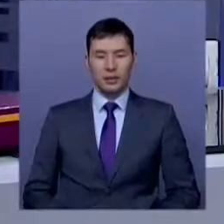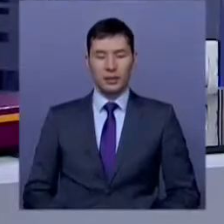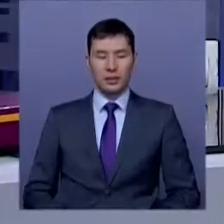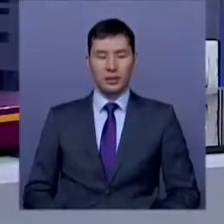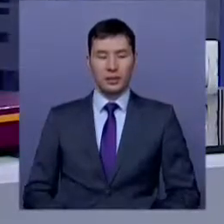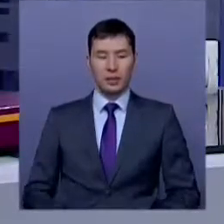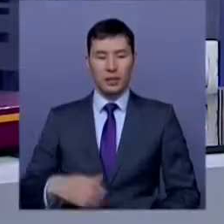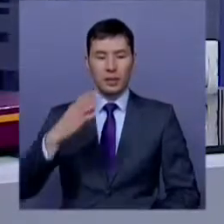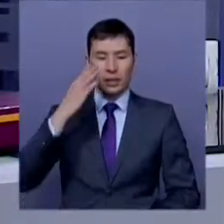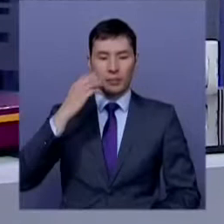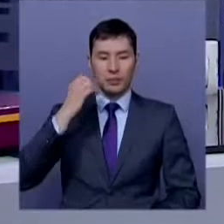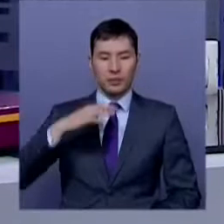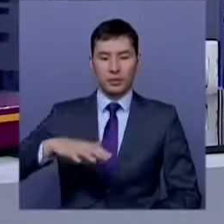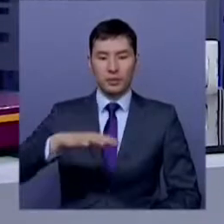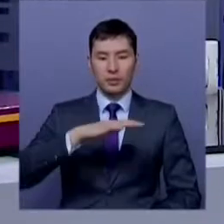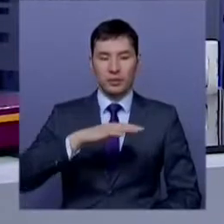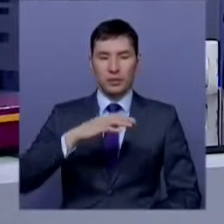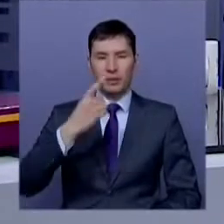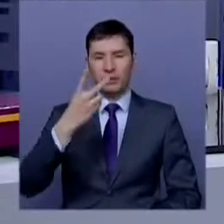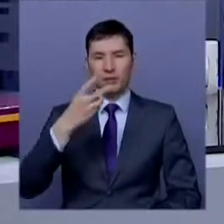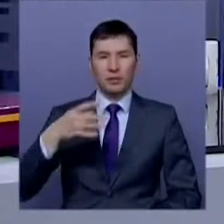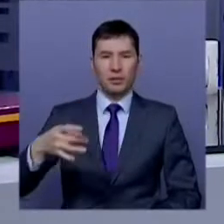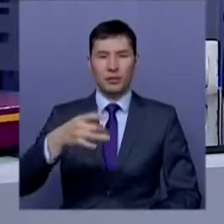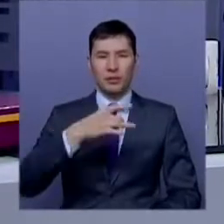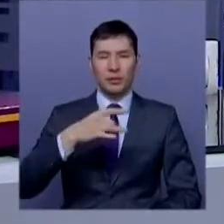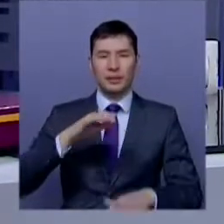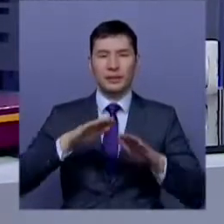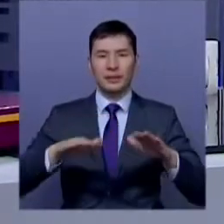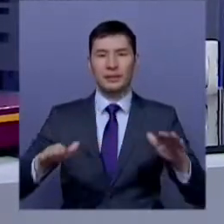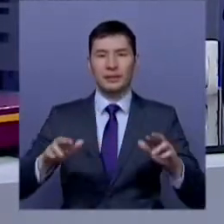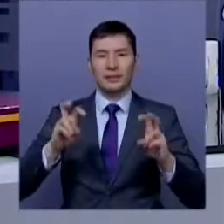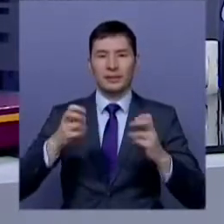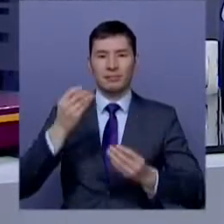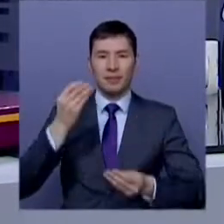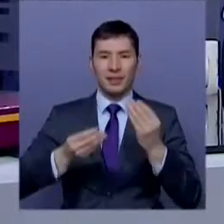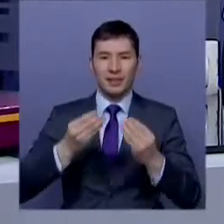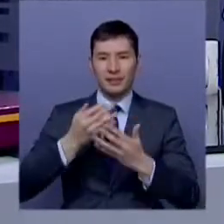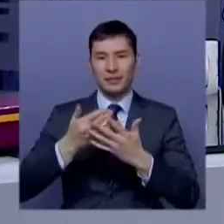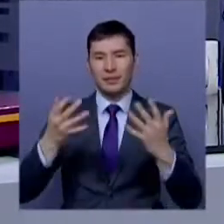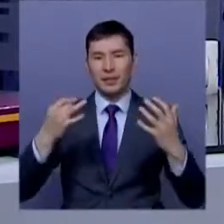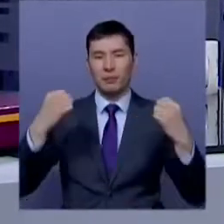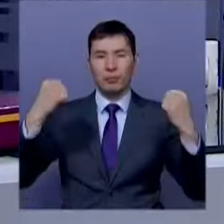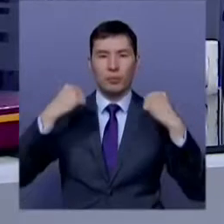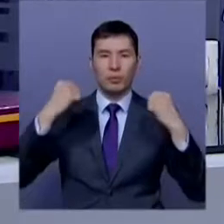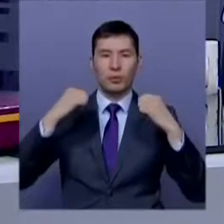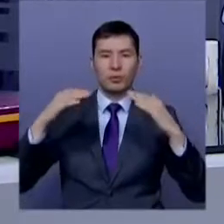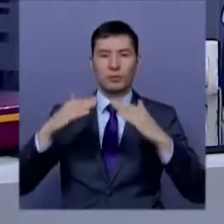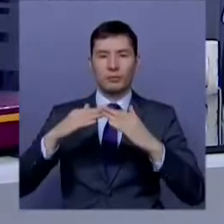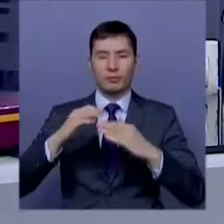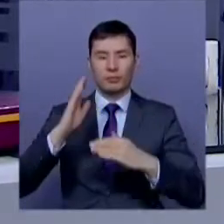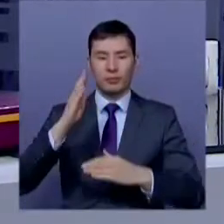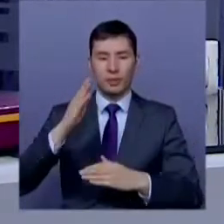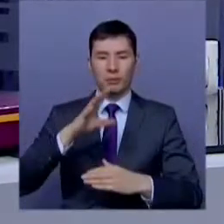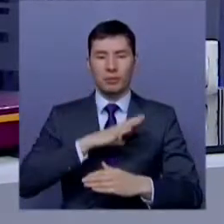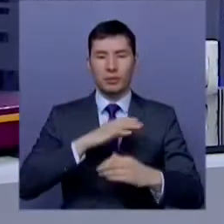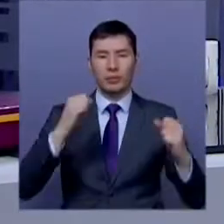Жалғастырамыз. Алматыдағы бірқатар аудандарда балалар үшін ойын алаңдары мен спорт залдар тапшы. Аудан әкімдері мен тұрғындардың